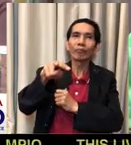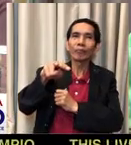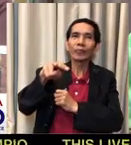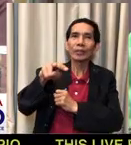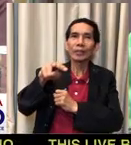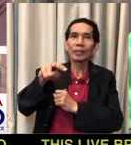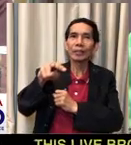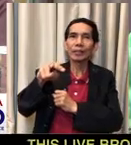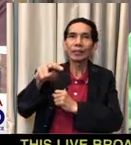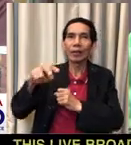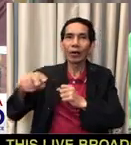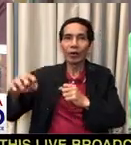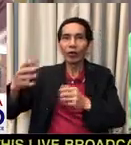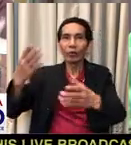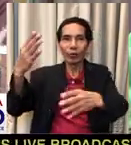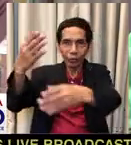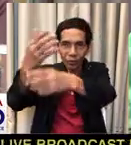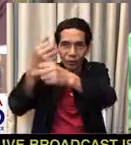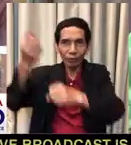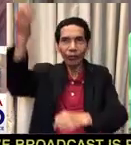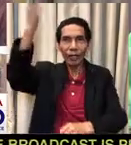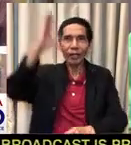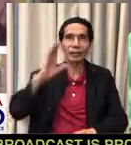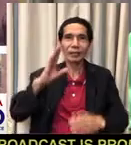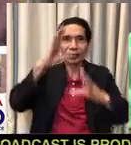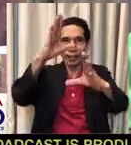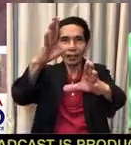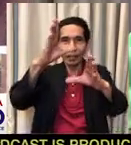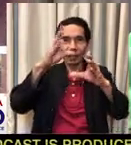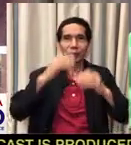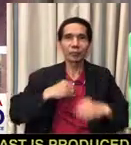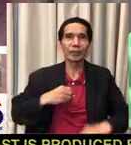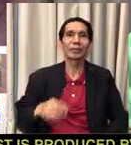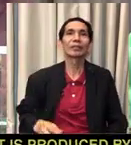Kunin mo, Diyos.